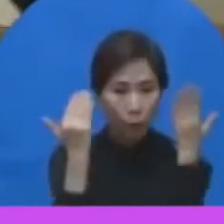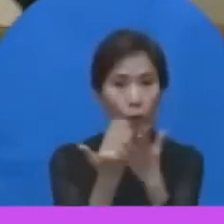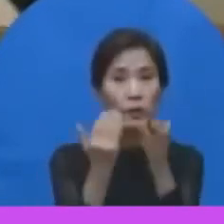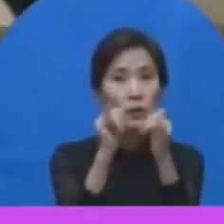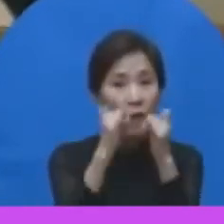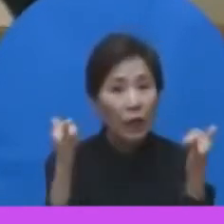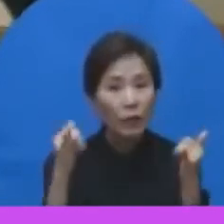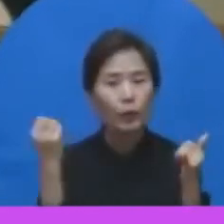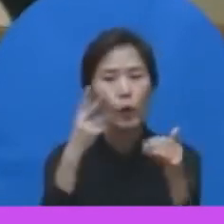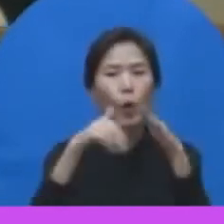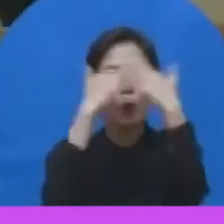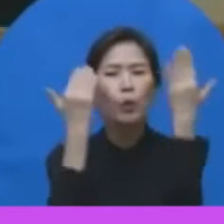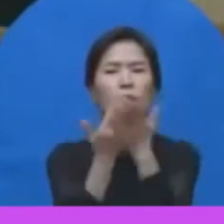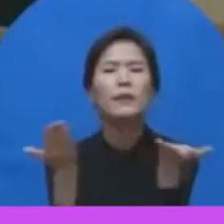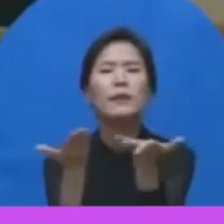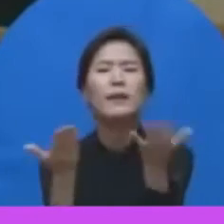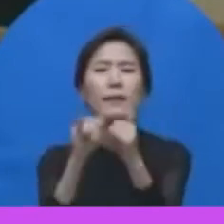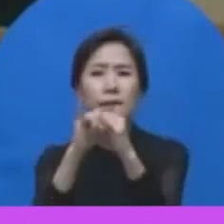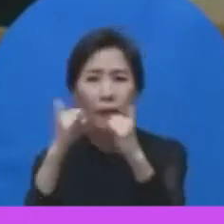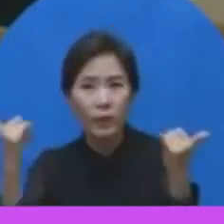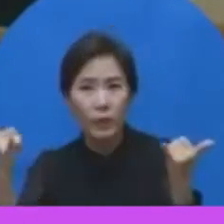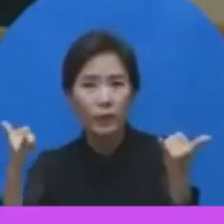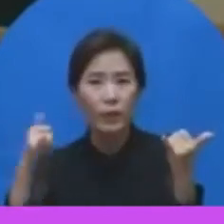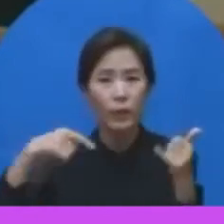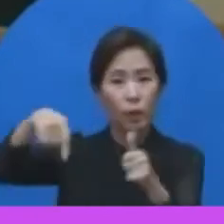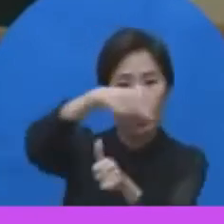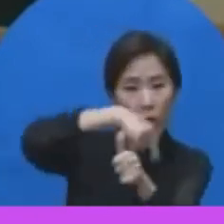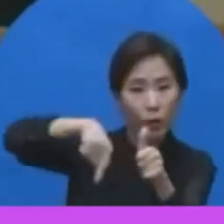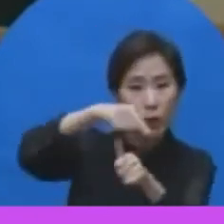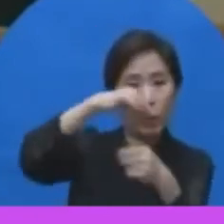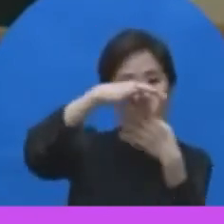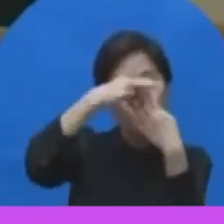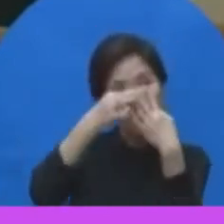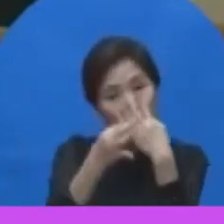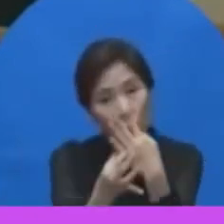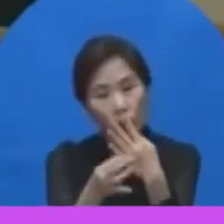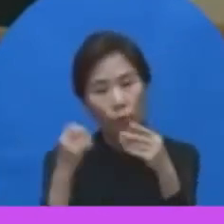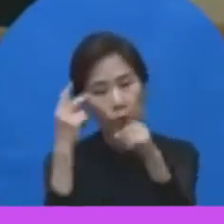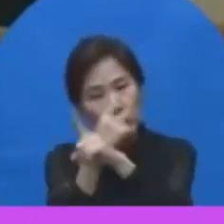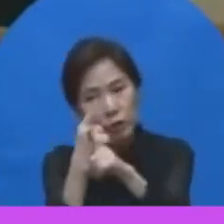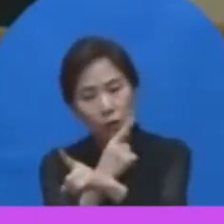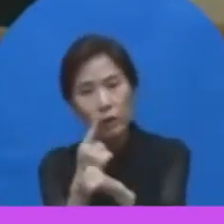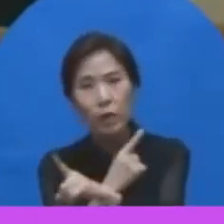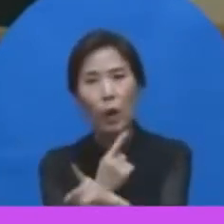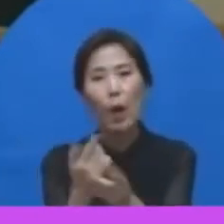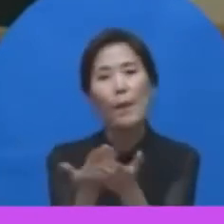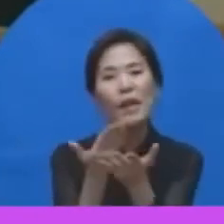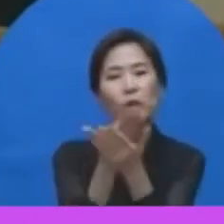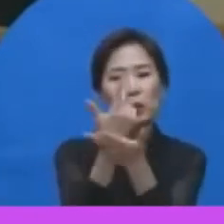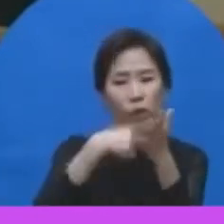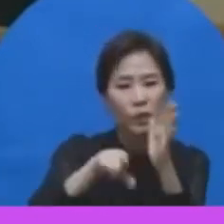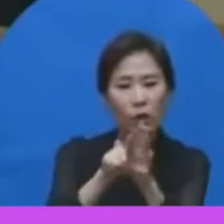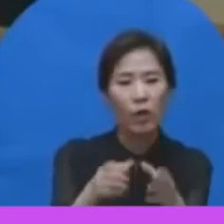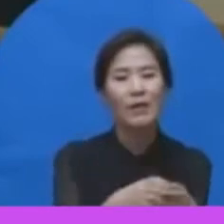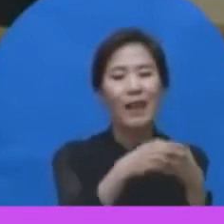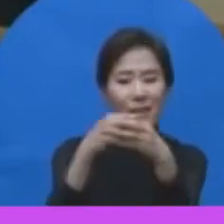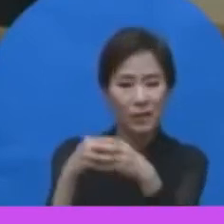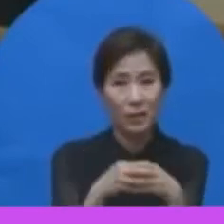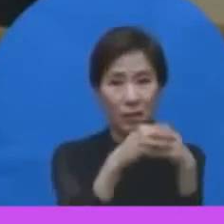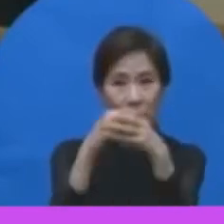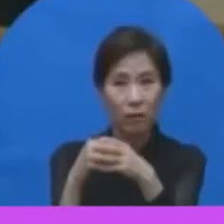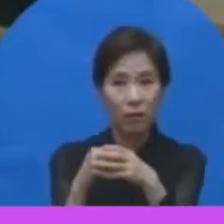모든 직업에게 근로 조건과 경제 조건의 유지 개선을 위해서 단체를 결성할 권리를 보장한다.